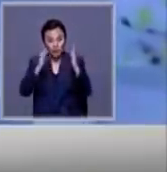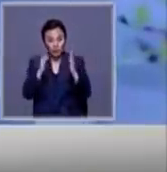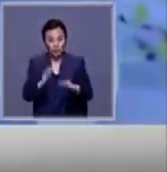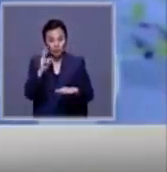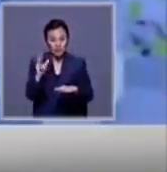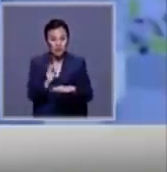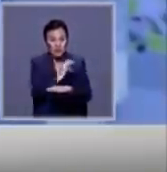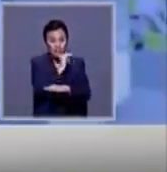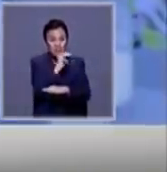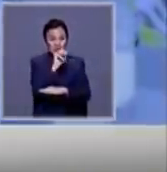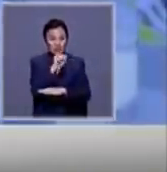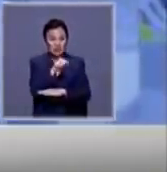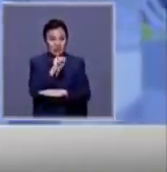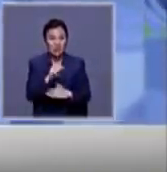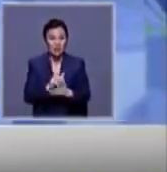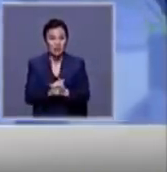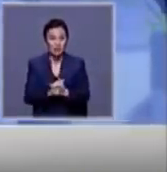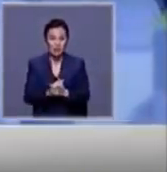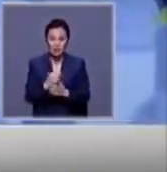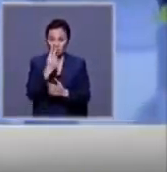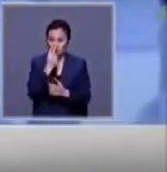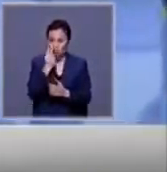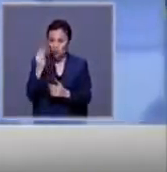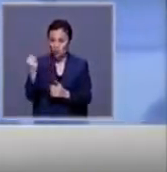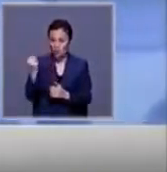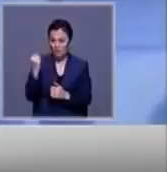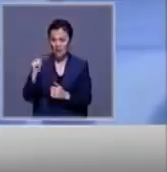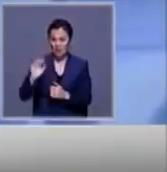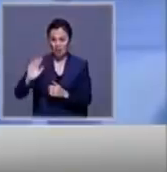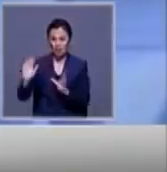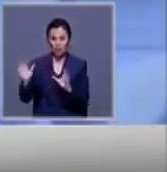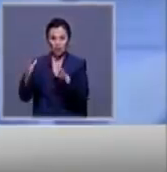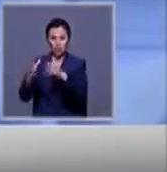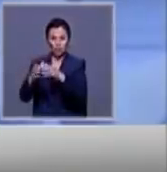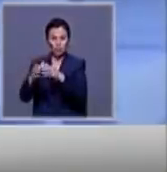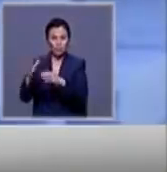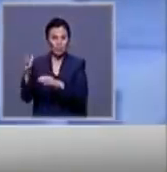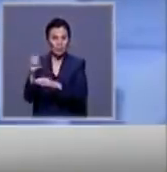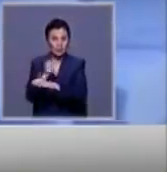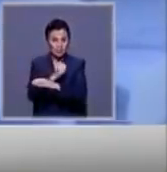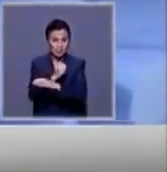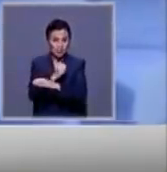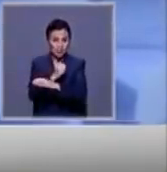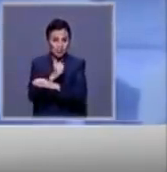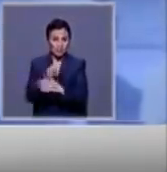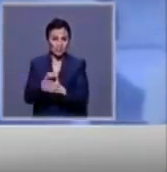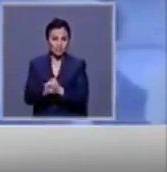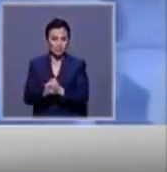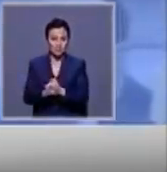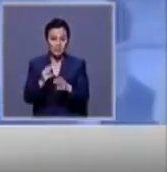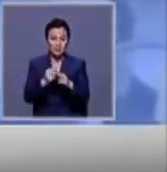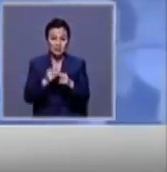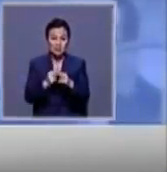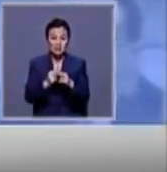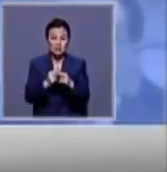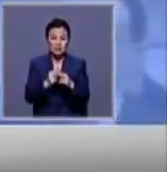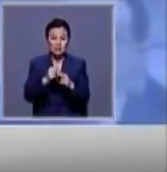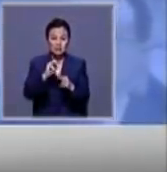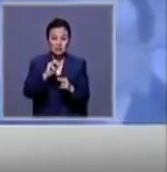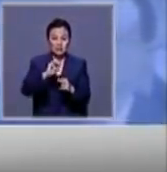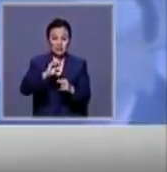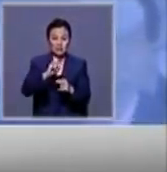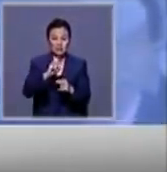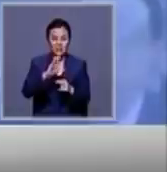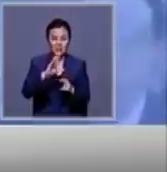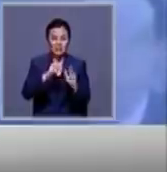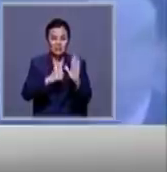เมืองใช่ไหมก็คือแบบคอยกลั่นกรองอำนาจจากนักการเมืองอันนี้คือความคิดของคุณมีชัยเขาก็ทำอย่างนี้เสร็จแล้วปุ๊บ